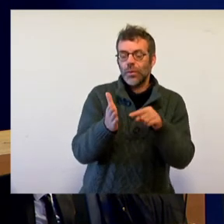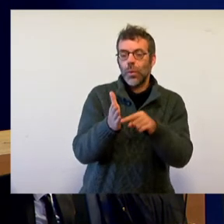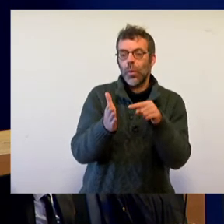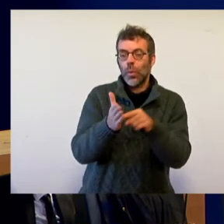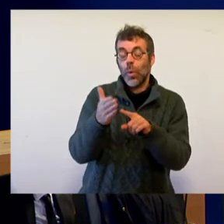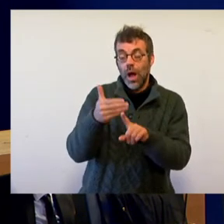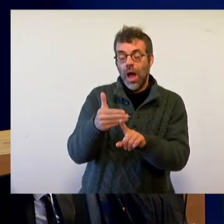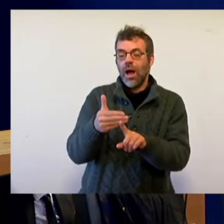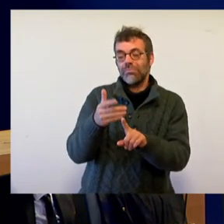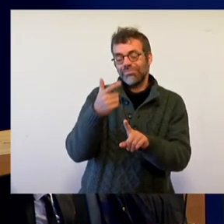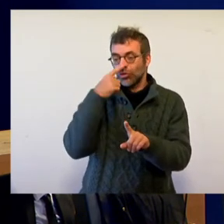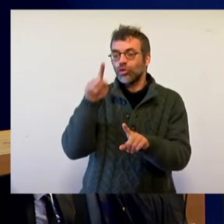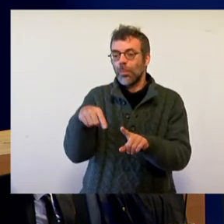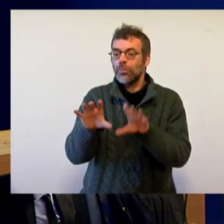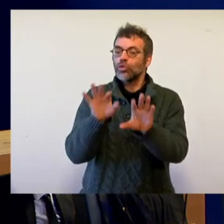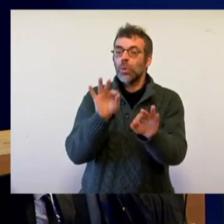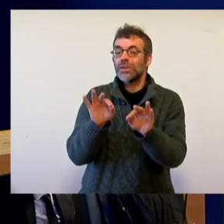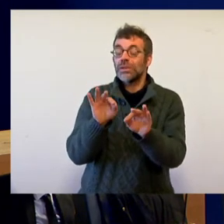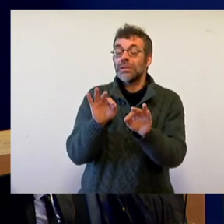de ce qu'on a fait.